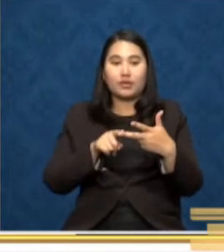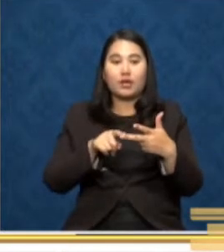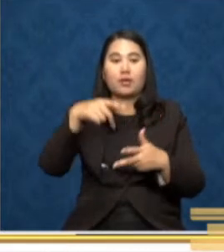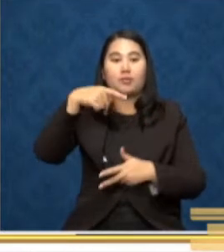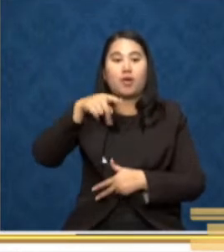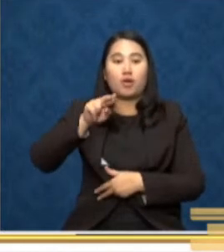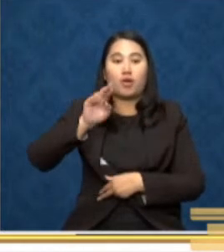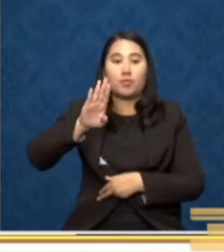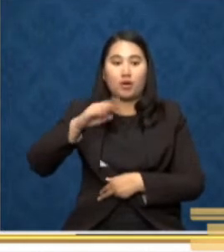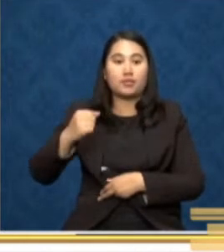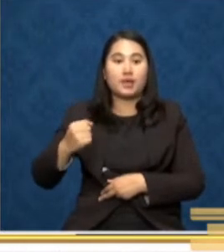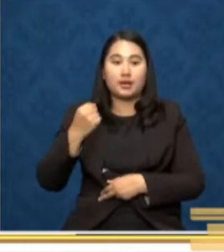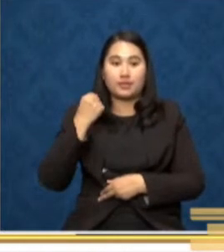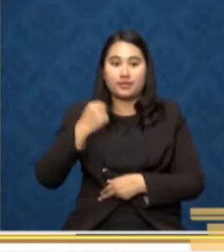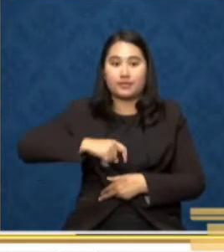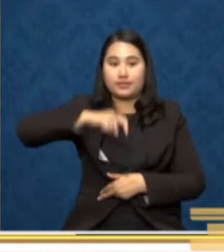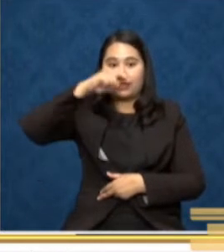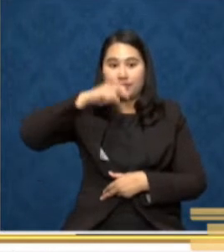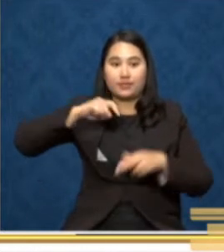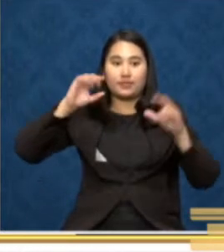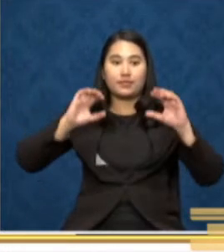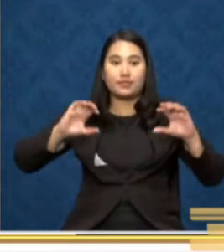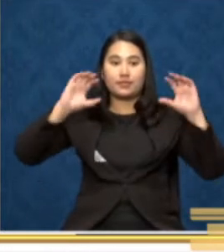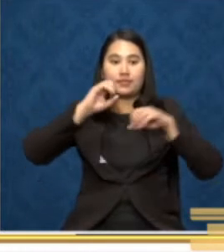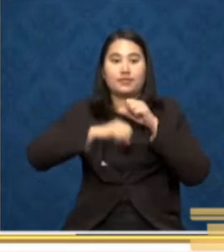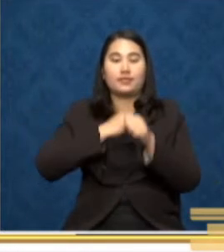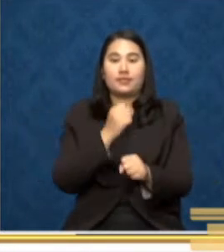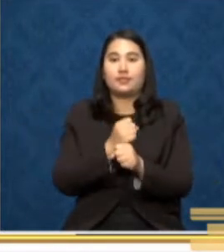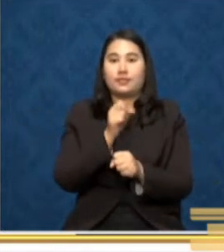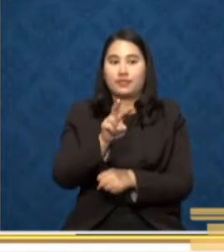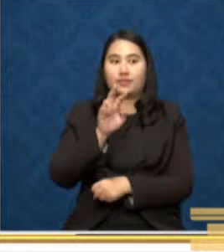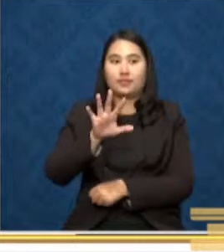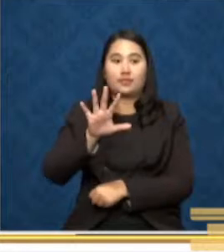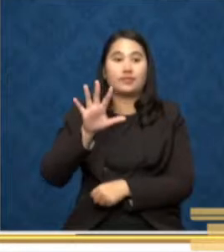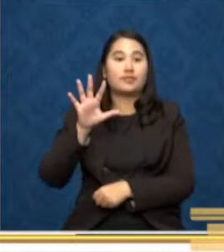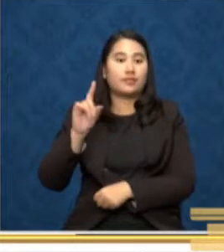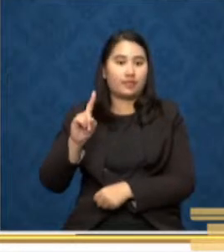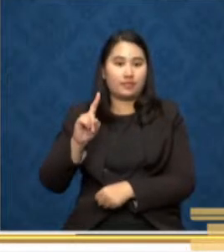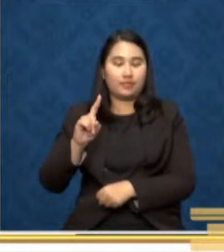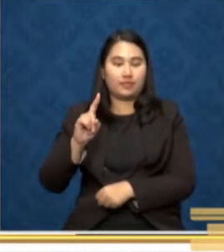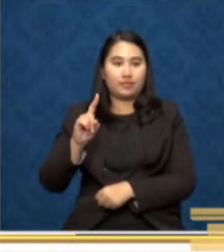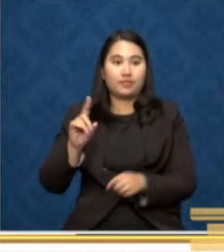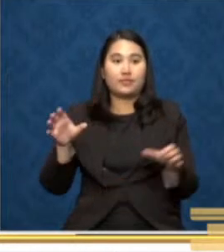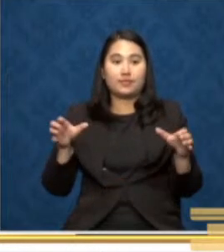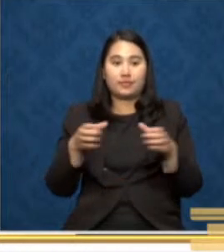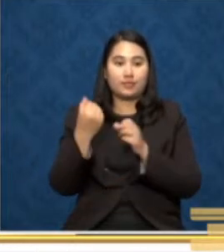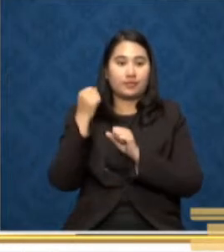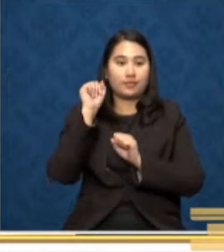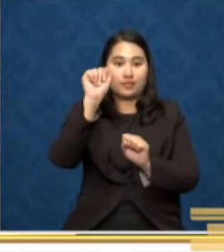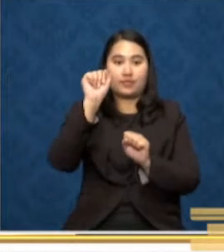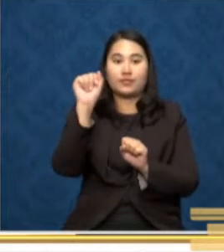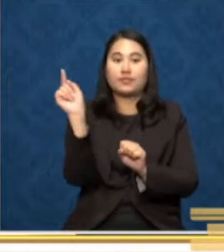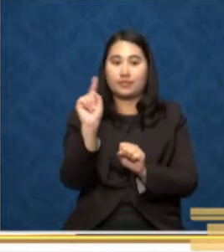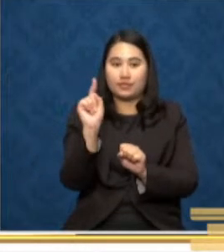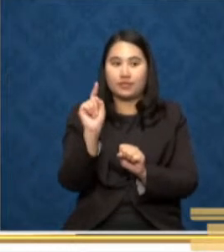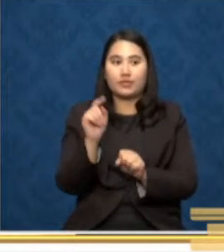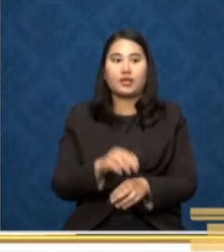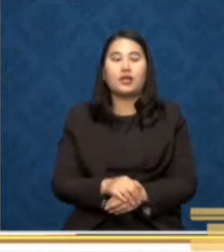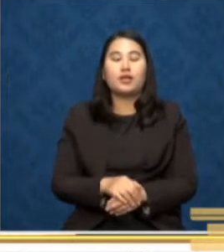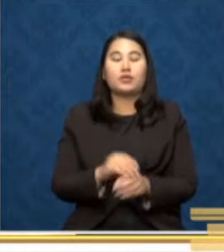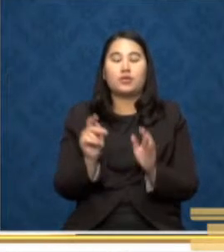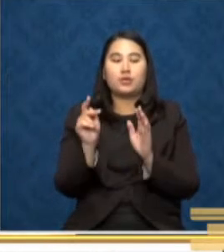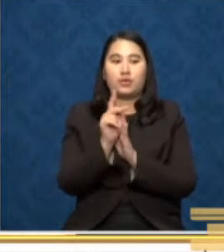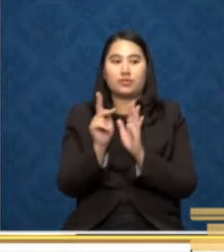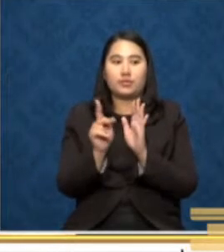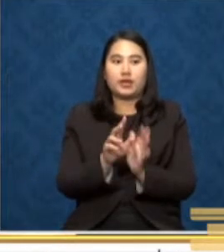บ.รักษาความมั่นคงในราชอาณาจักร2551โดยเป็นกฎหมายที่จัดตั้งเรารู้จักกันในชื่อกรมน.ค่ะ